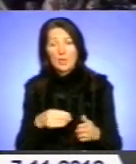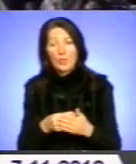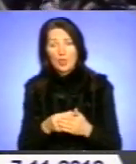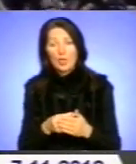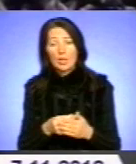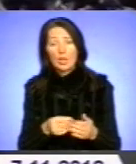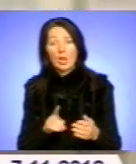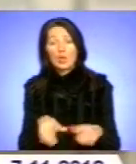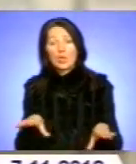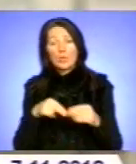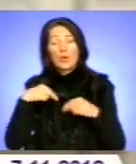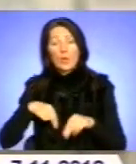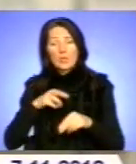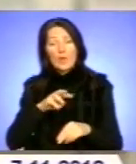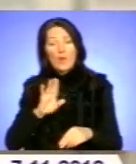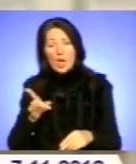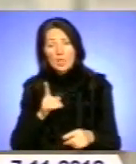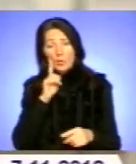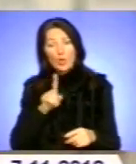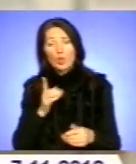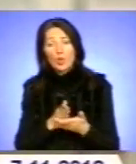пошук компромісів. Ми розраховуємо на те, що